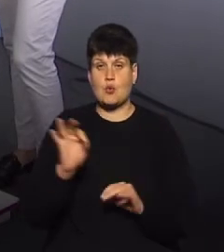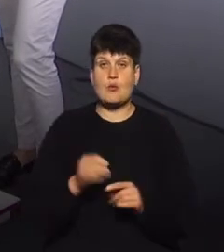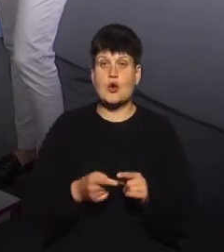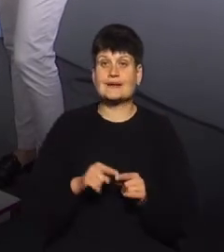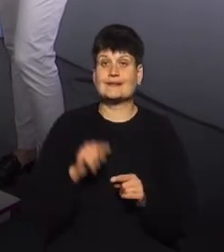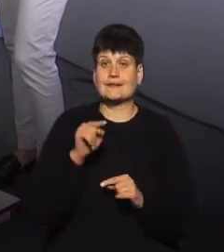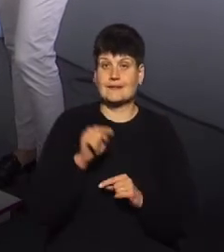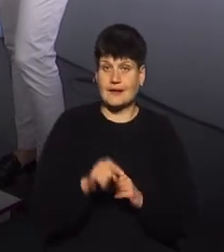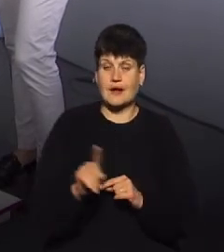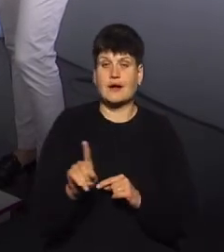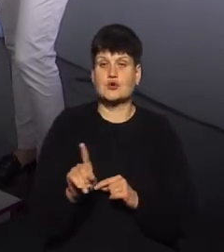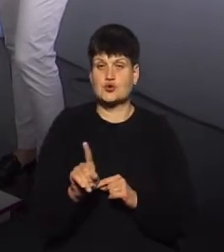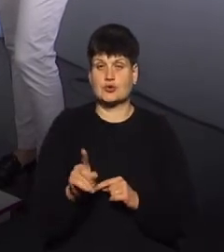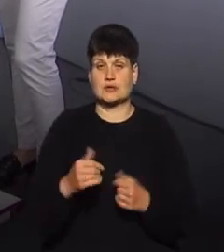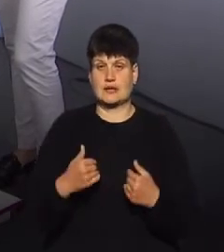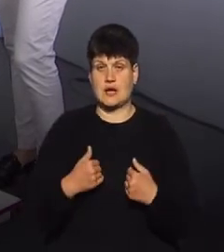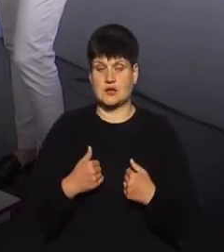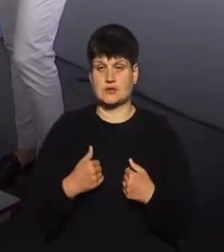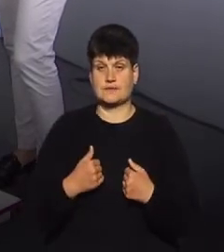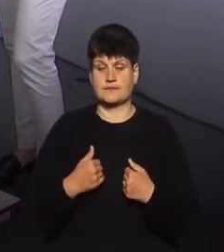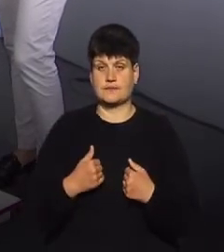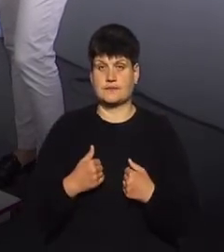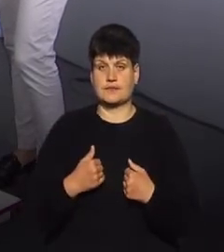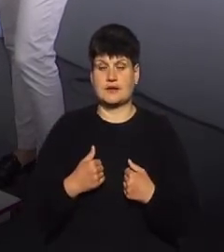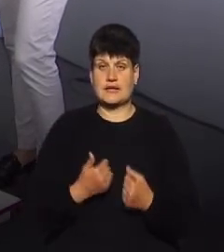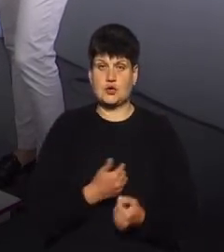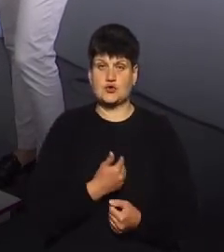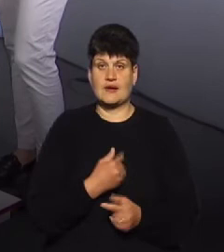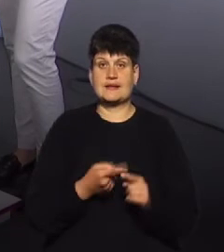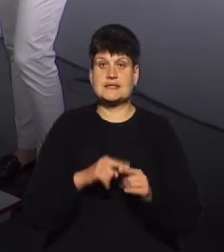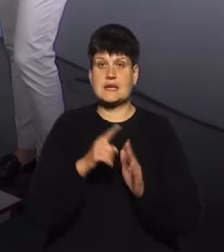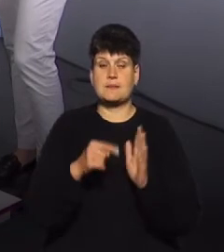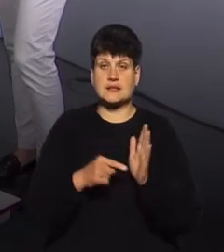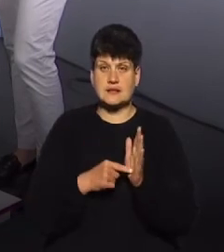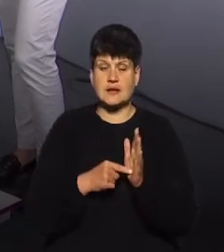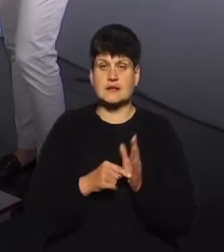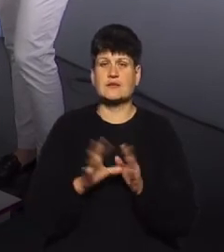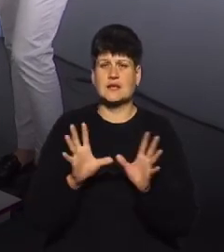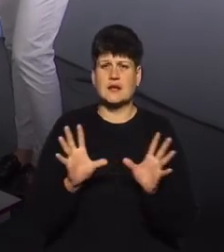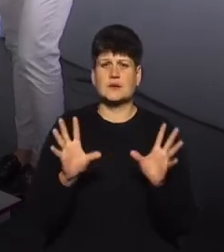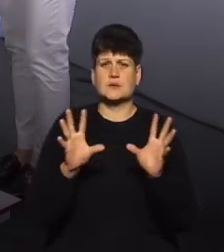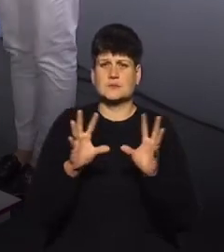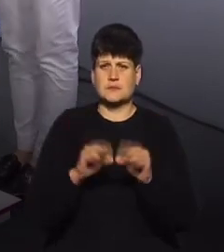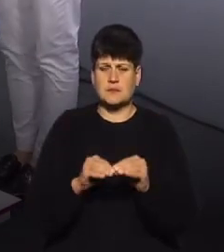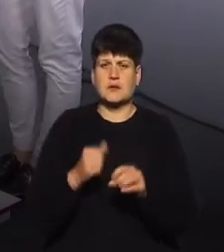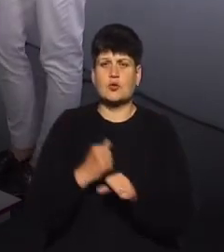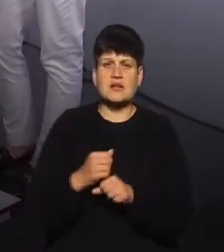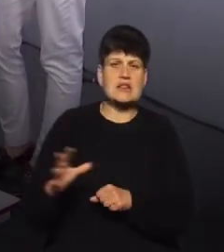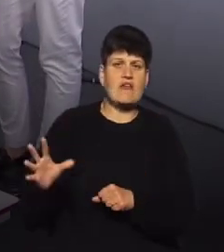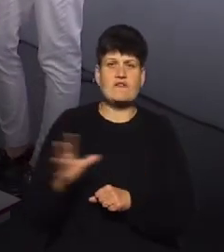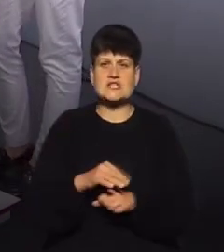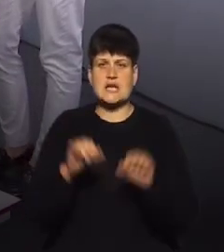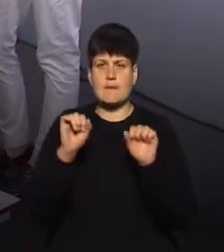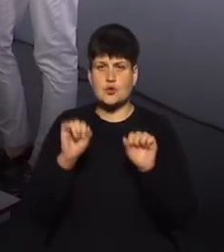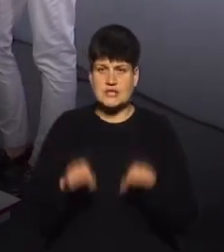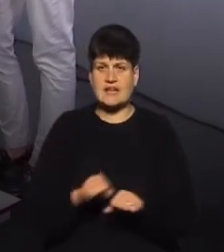щоб, значить, ініціювати оце питання. І вони так захоронили. Хоч ми робили все можливе і неможливе для цього,